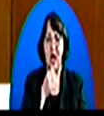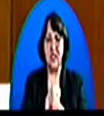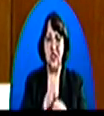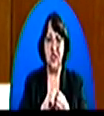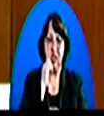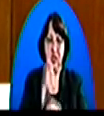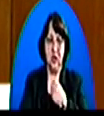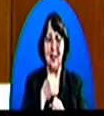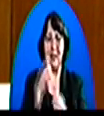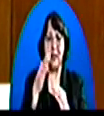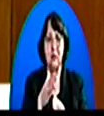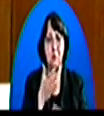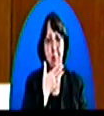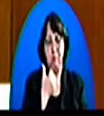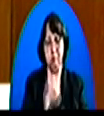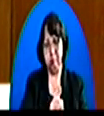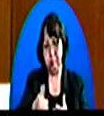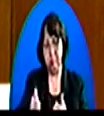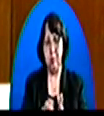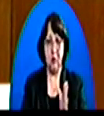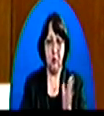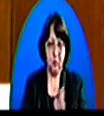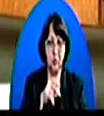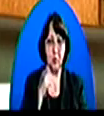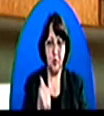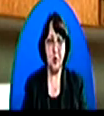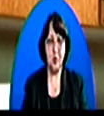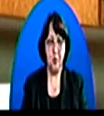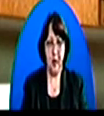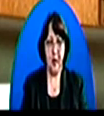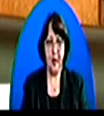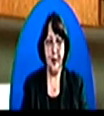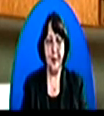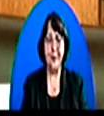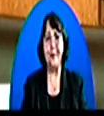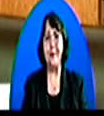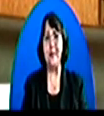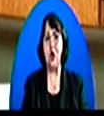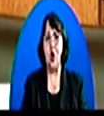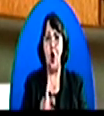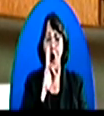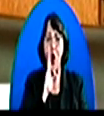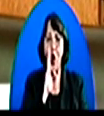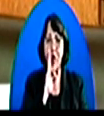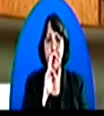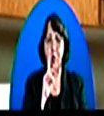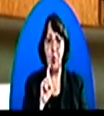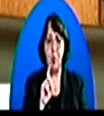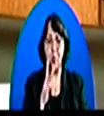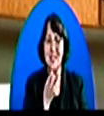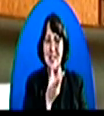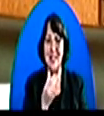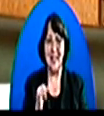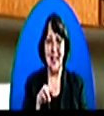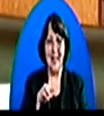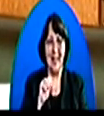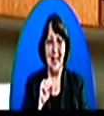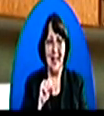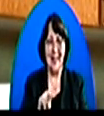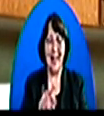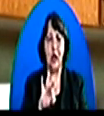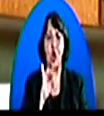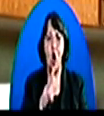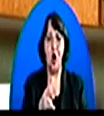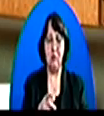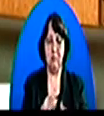байх юм нөхцөл боломжийг нь бүрдүүлж байна гэж ойлгож байна. Зорилттой бүлгийг олгох одоо хүнсний толгойг 5-р сарын 1-ээс эхлээд 10-р сарын